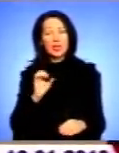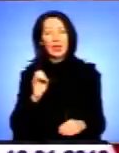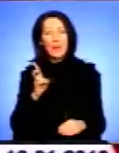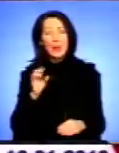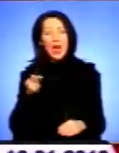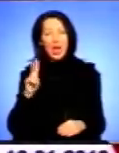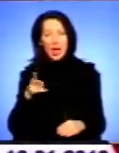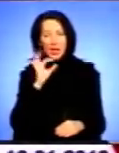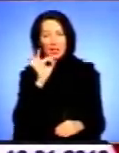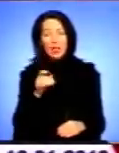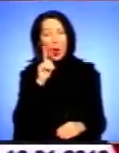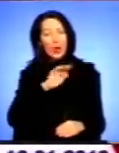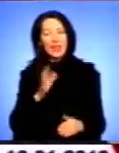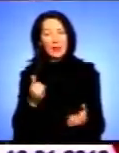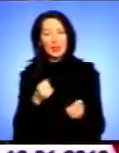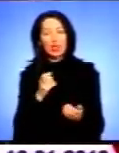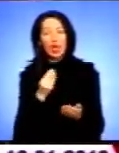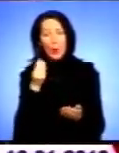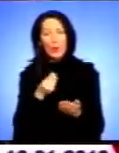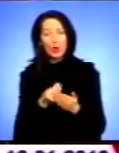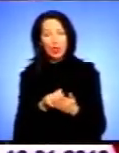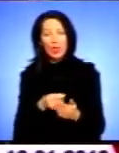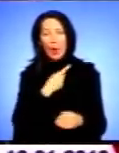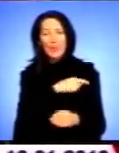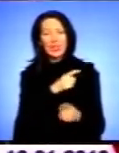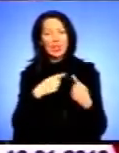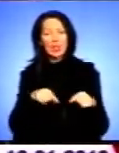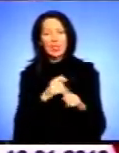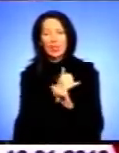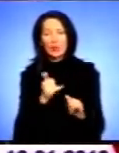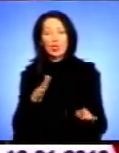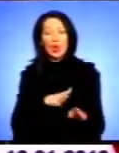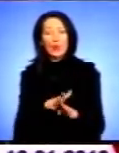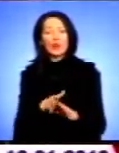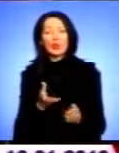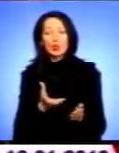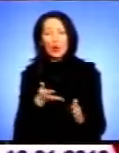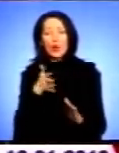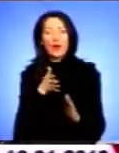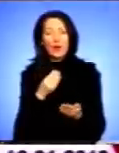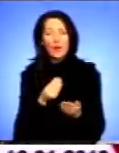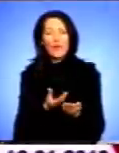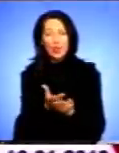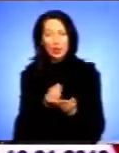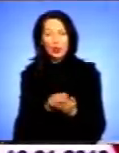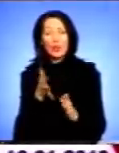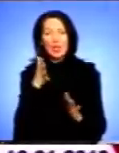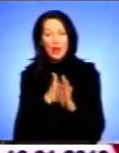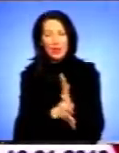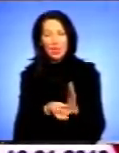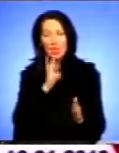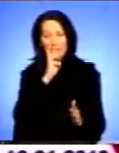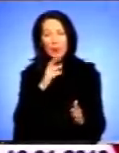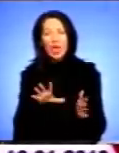наголосив, поки не прийняли бюджет, у медичній галузі неможливо повністю фінансувати видатки на зарплати, енергоносії,